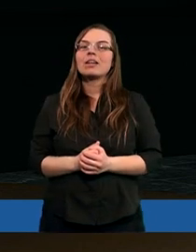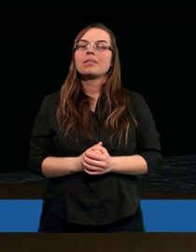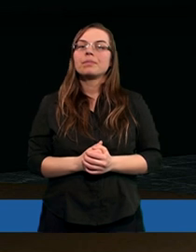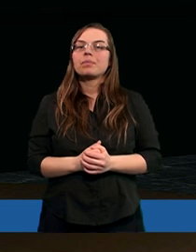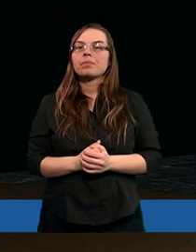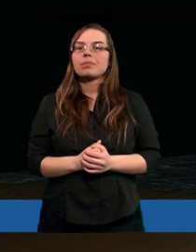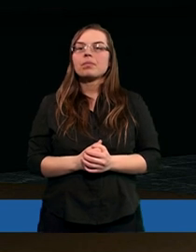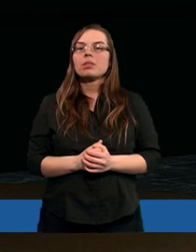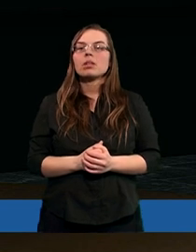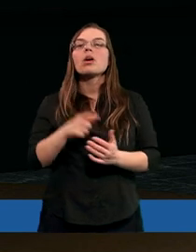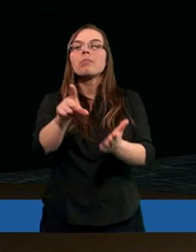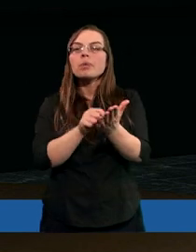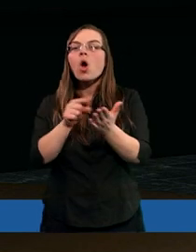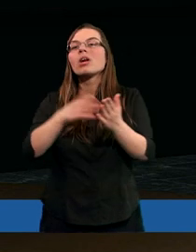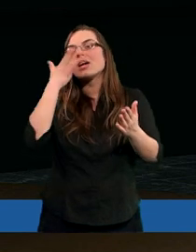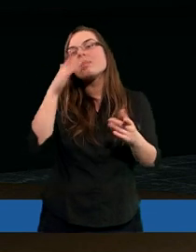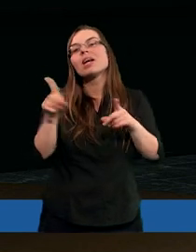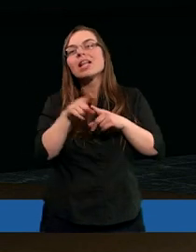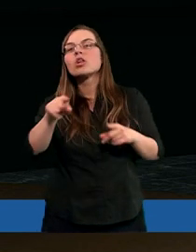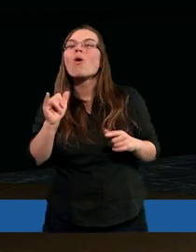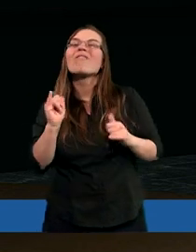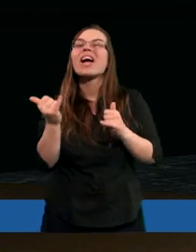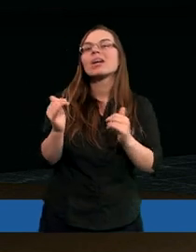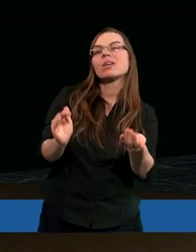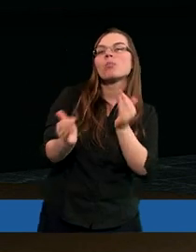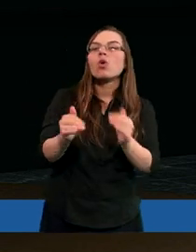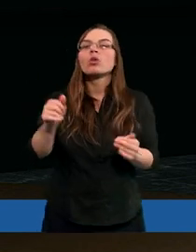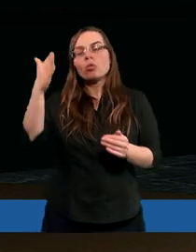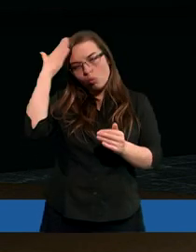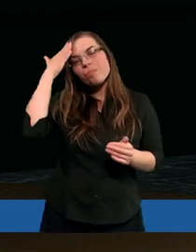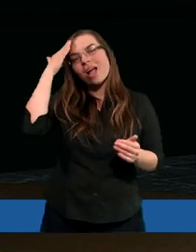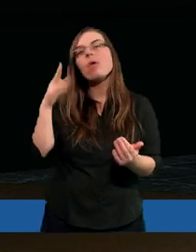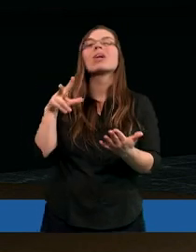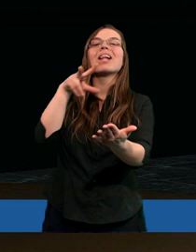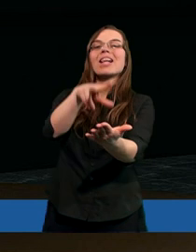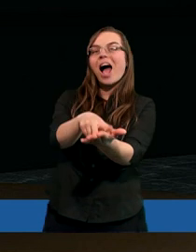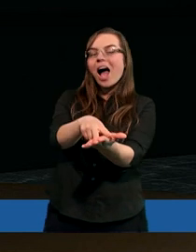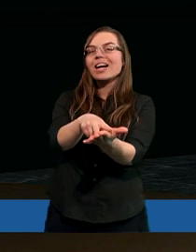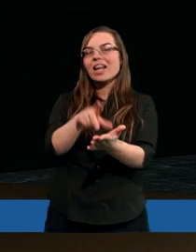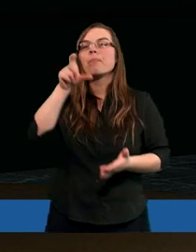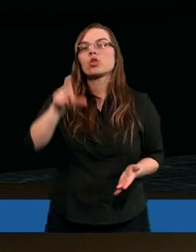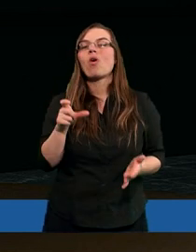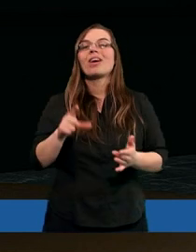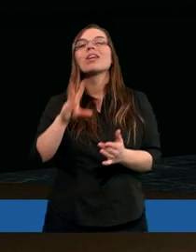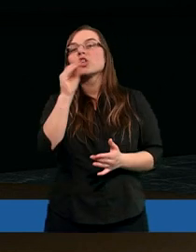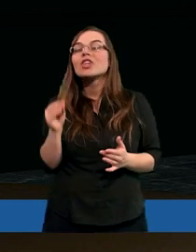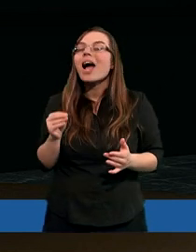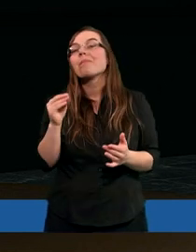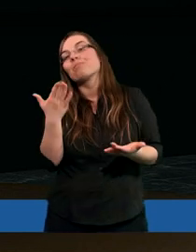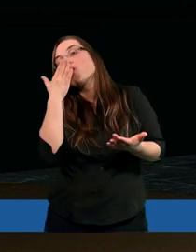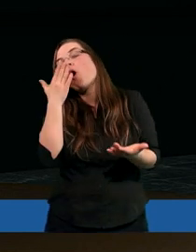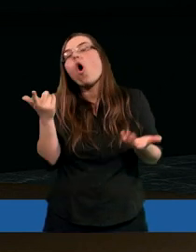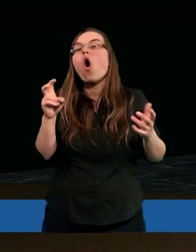Więc Piotr chyba też to w jakiś sposób umiał zaakceptować, że chociaż